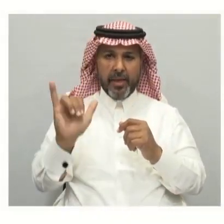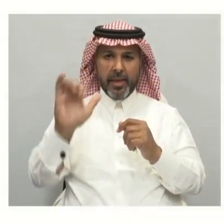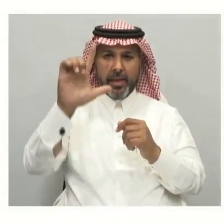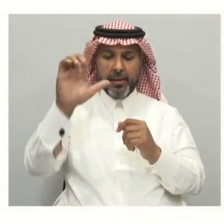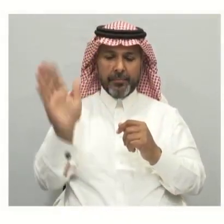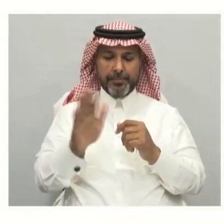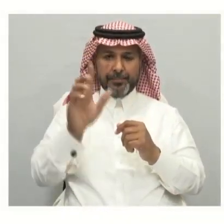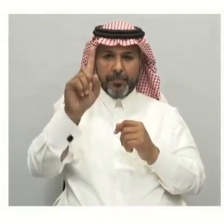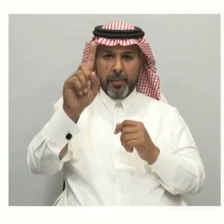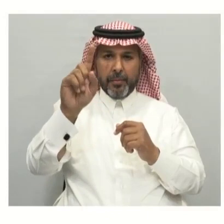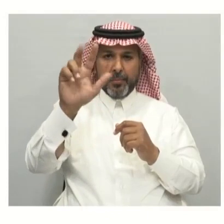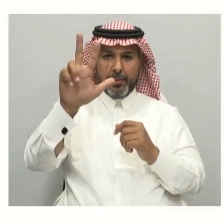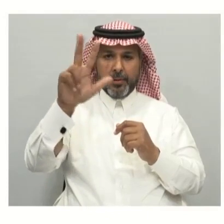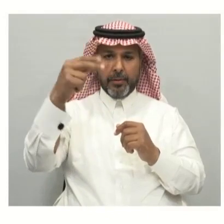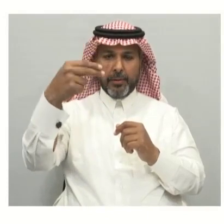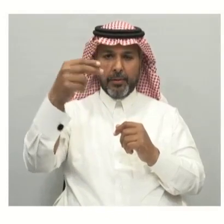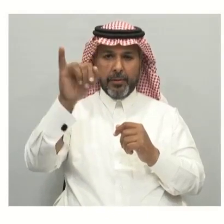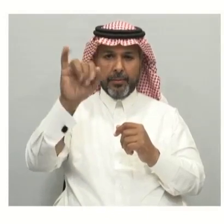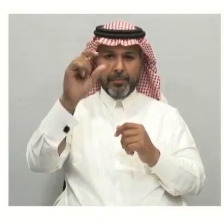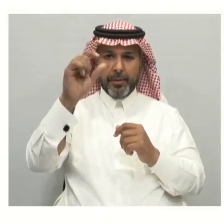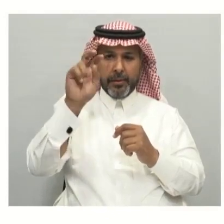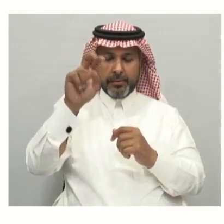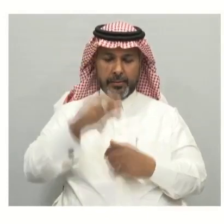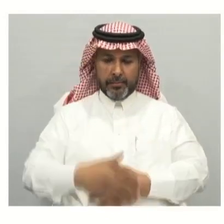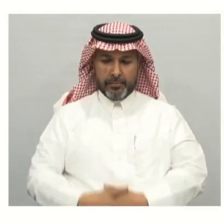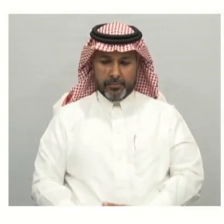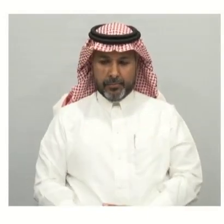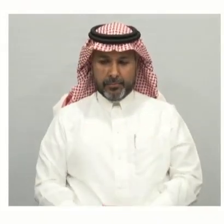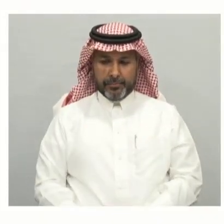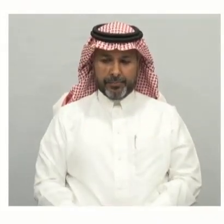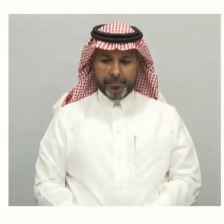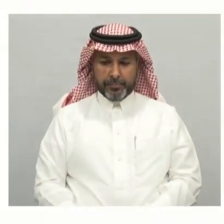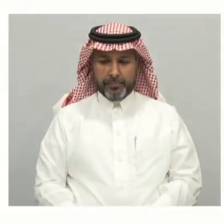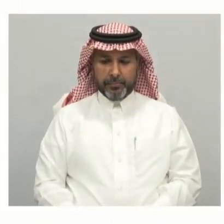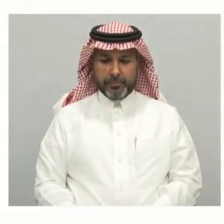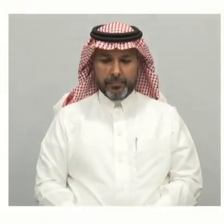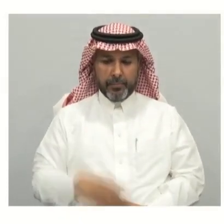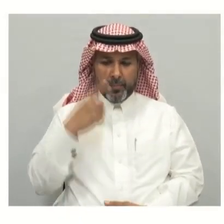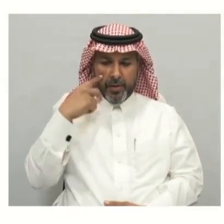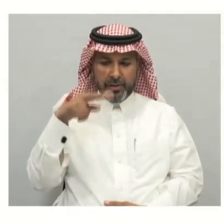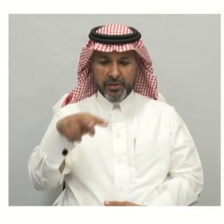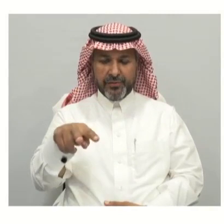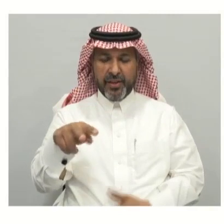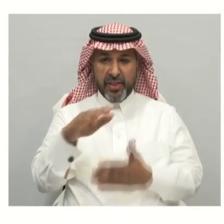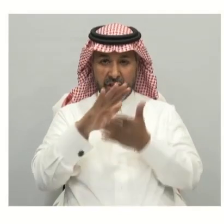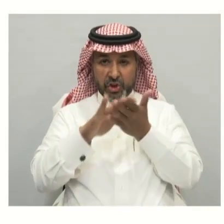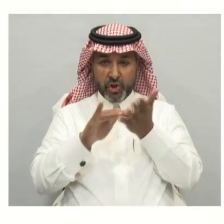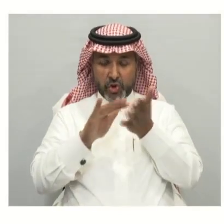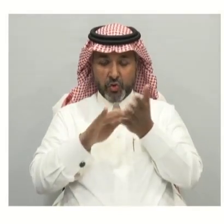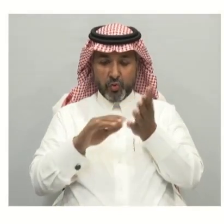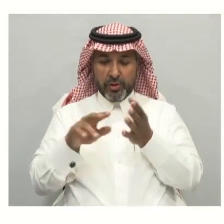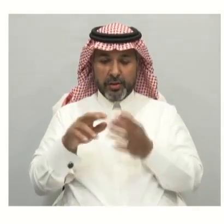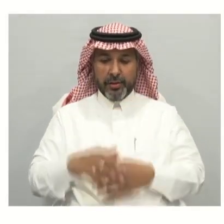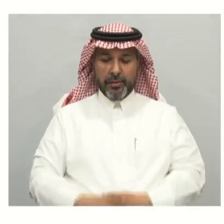اخوه استعمل التمثيل بالاعمده لعرض بيانات الجدول ادناه لدي هذا الجدول يبين